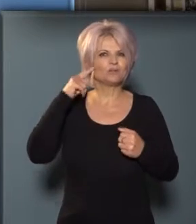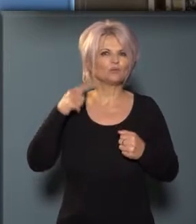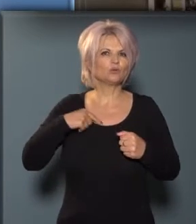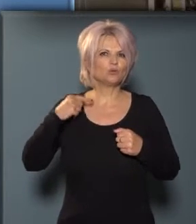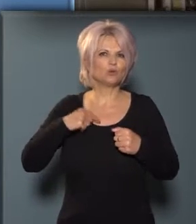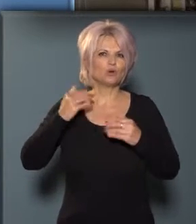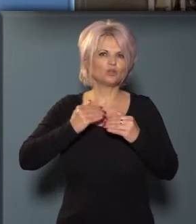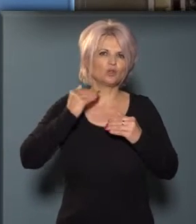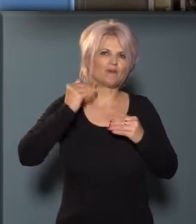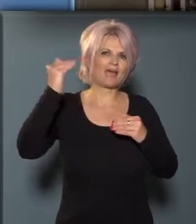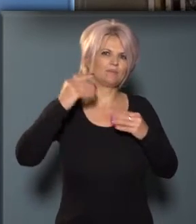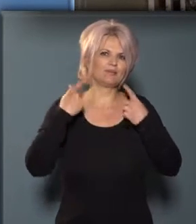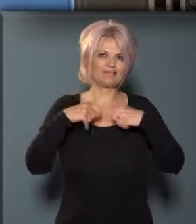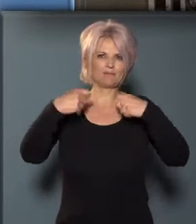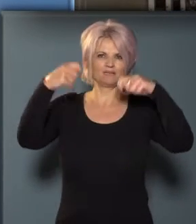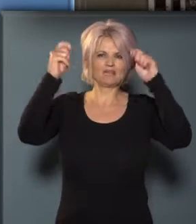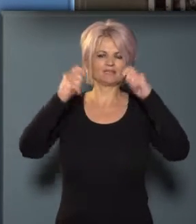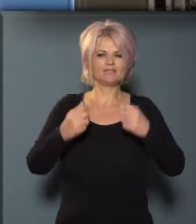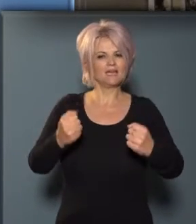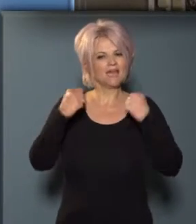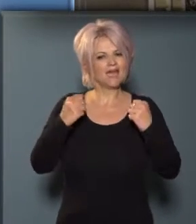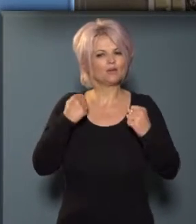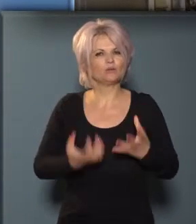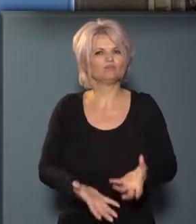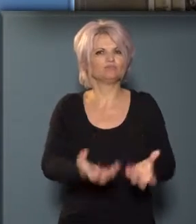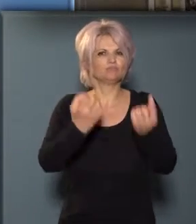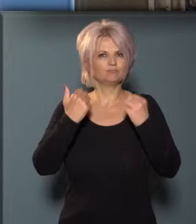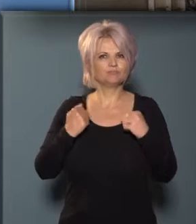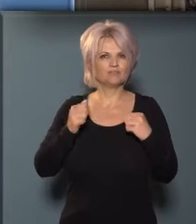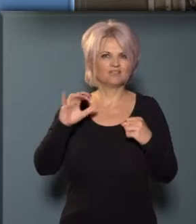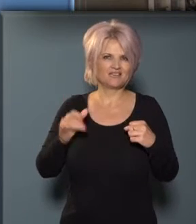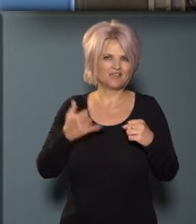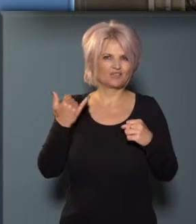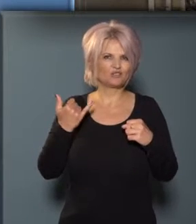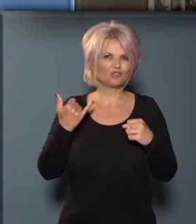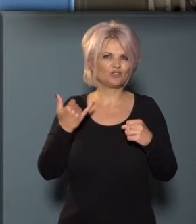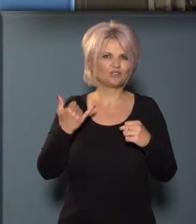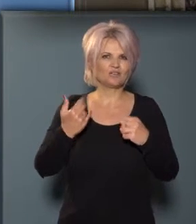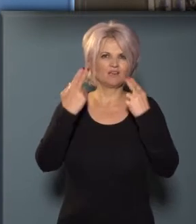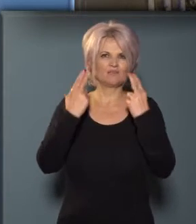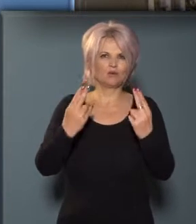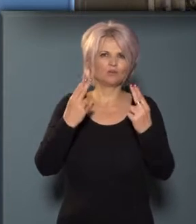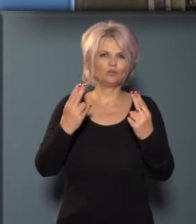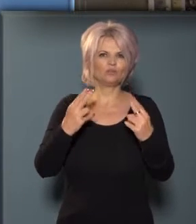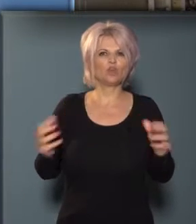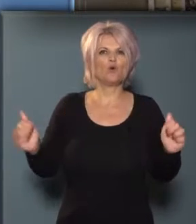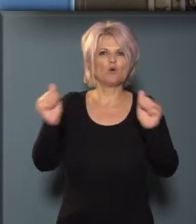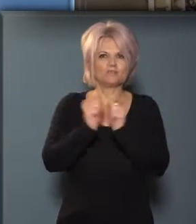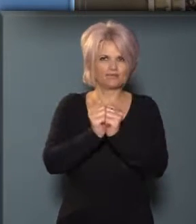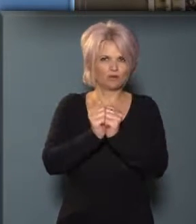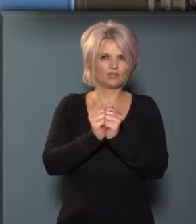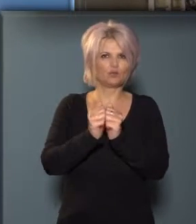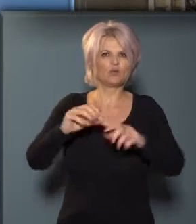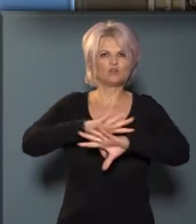tovább építkezni, ebből tudunk erőt meríteni, és hát az egyik legfontosabb, egy összetartója is lehet